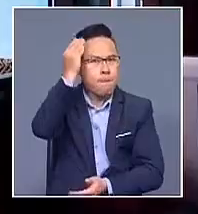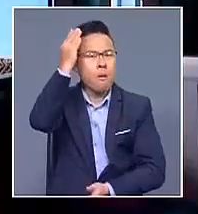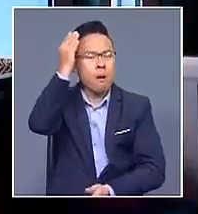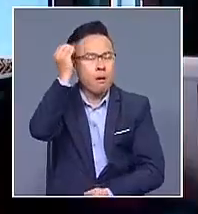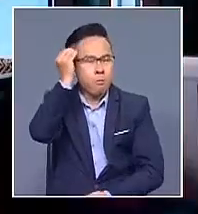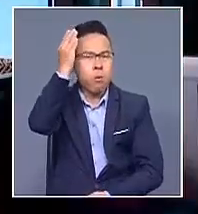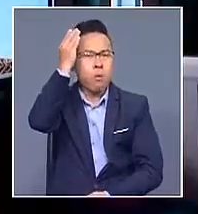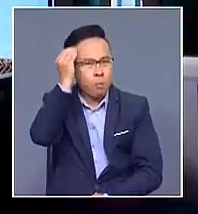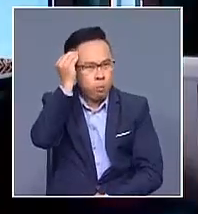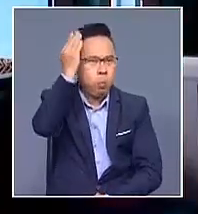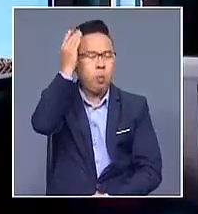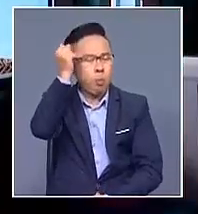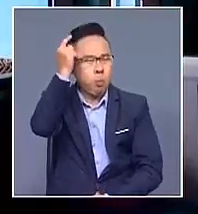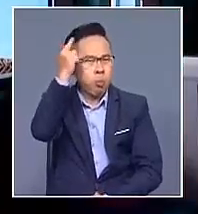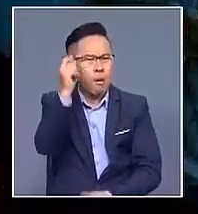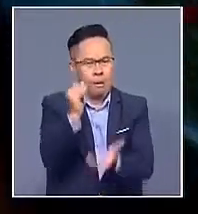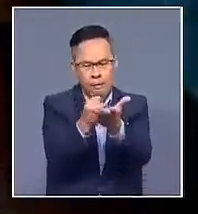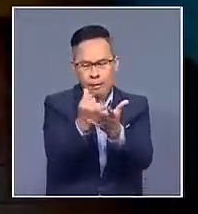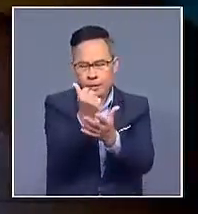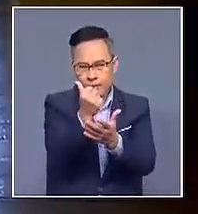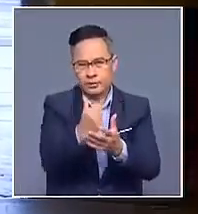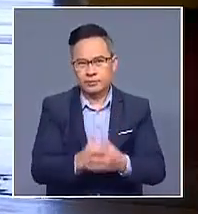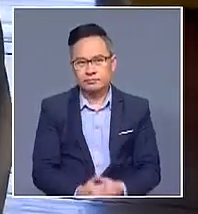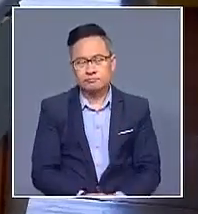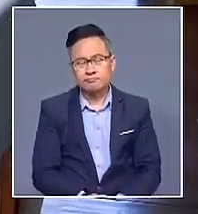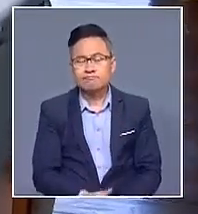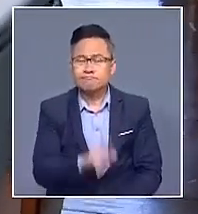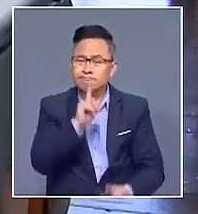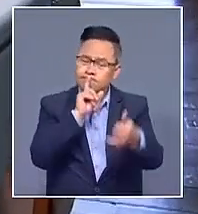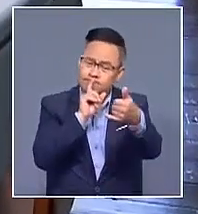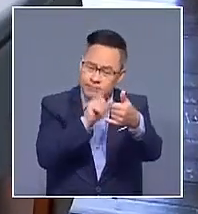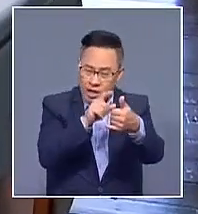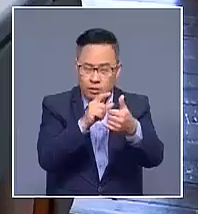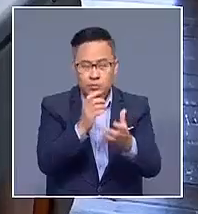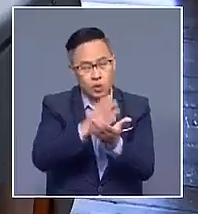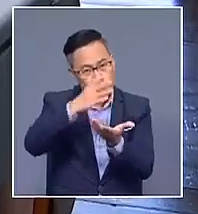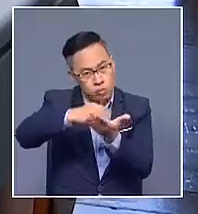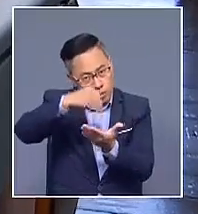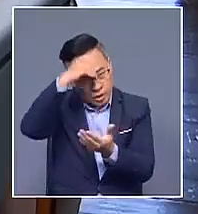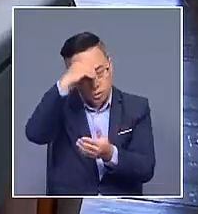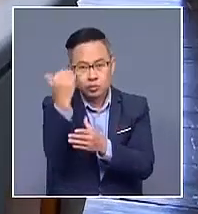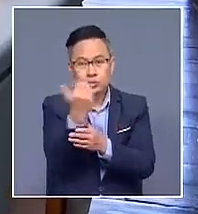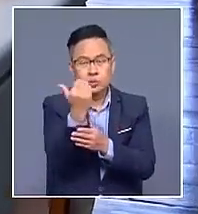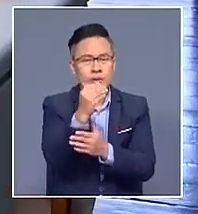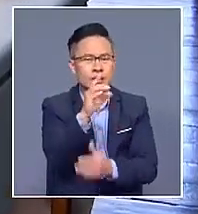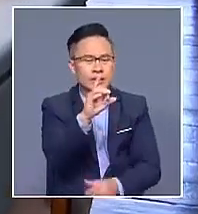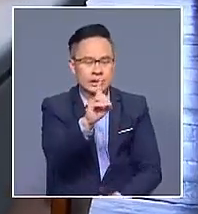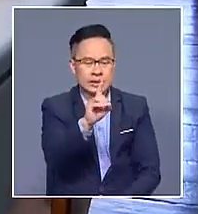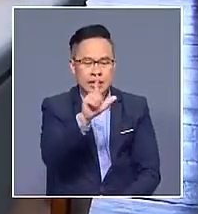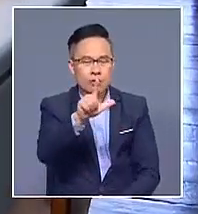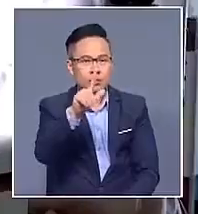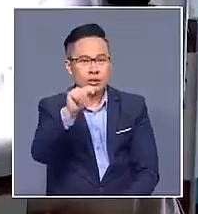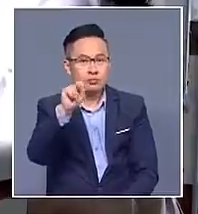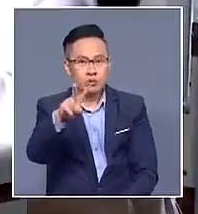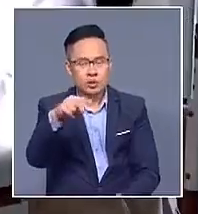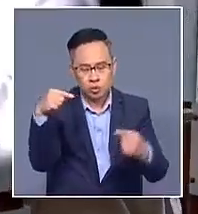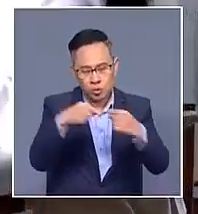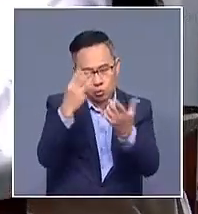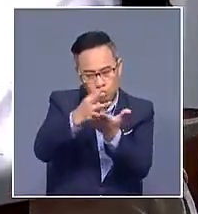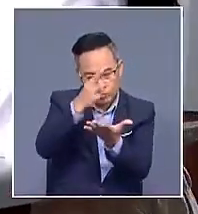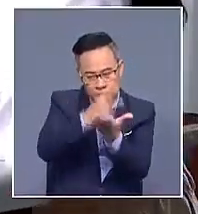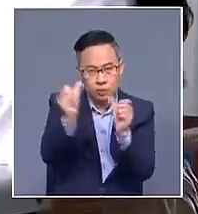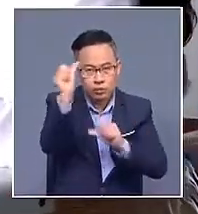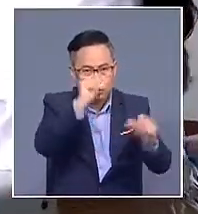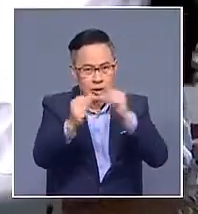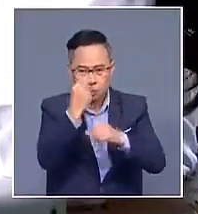ทเรียนมากขึ้นค่ะ เป็นไงบ้างเราเรียน DLTV วิทยาศาสตร์ใช่ไหมตะกี้ใกล้จบแล้วเป็นไง